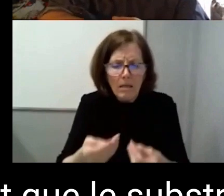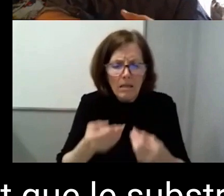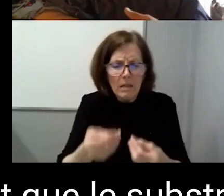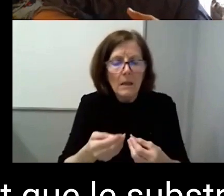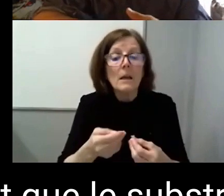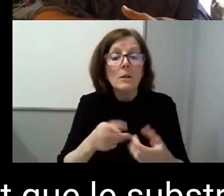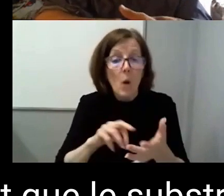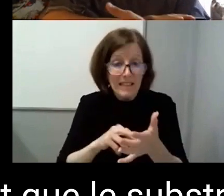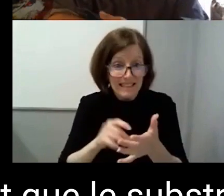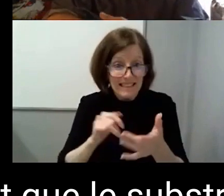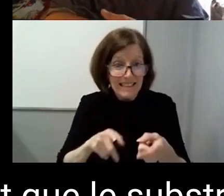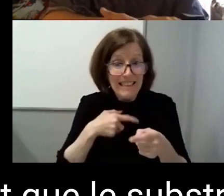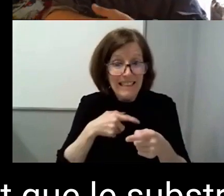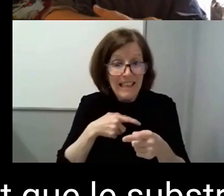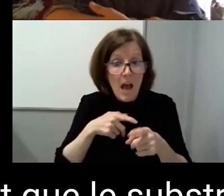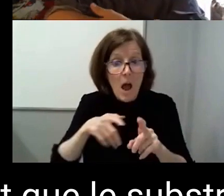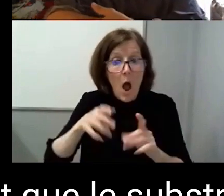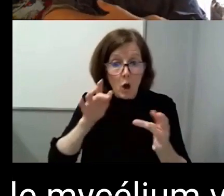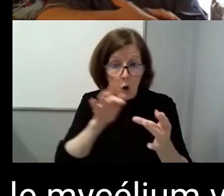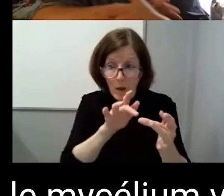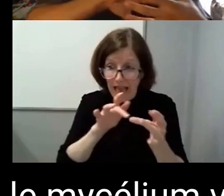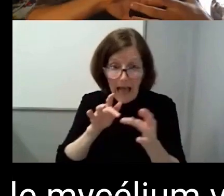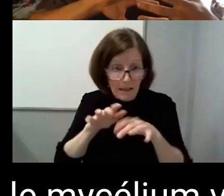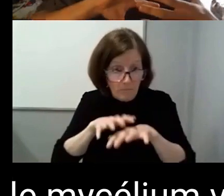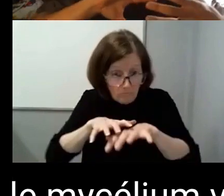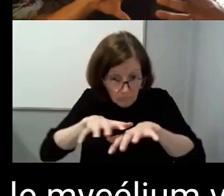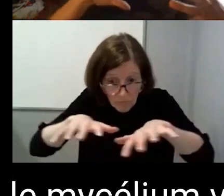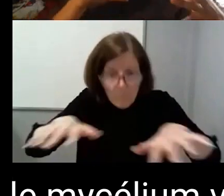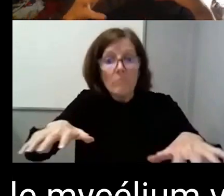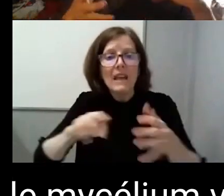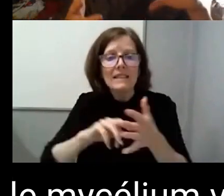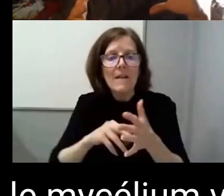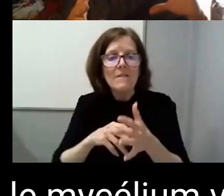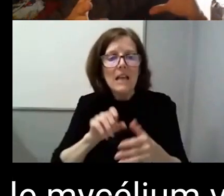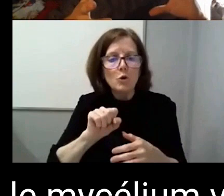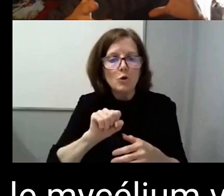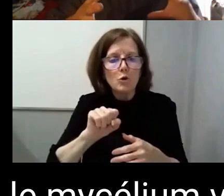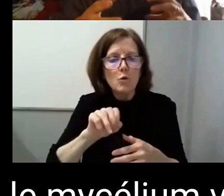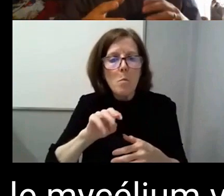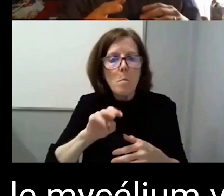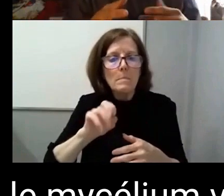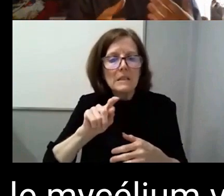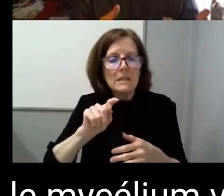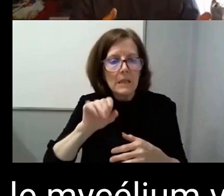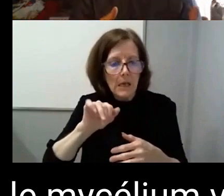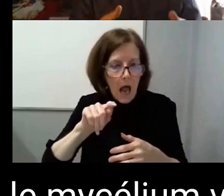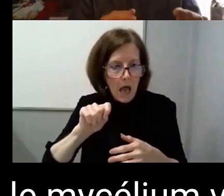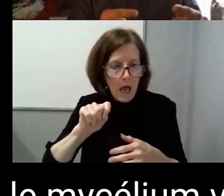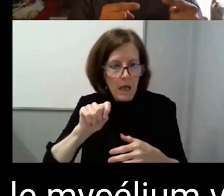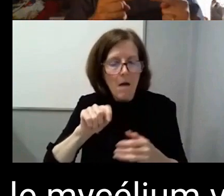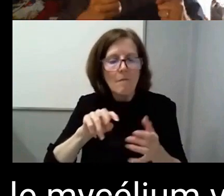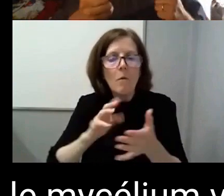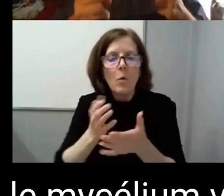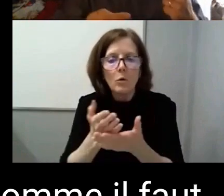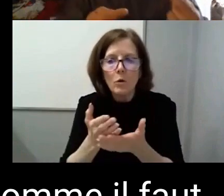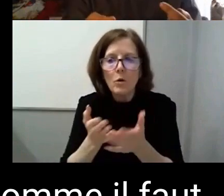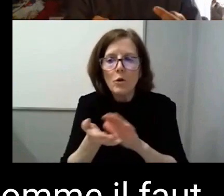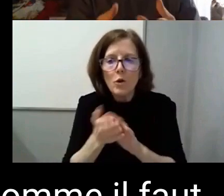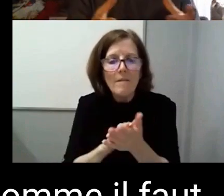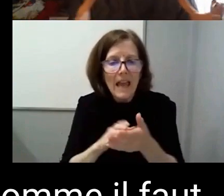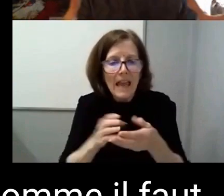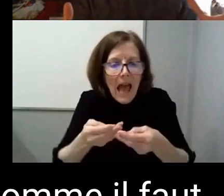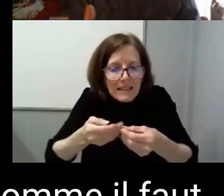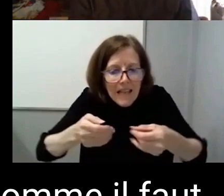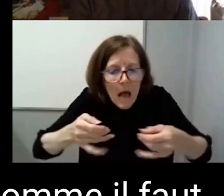de champignons, il faut que le substrat devienne une pâte là, ou un ensemble uni. Sinon, le mycélium va avoir beaucoup